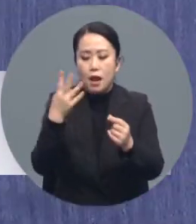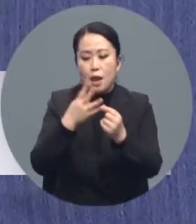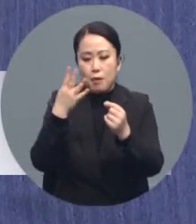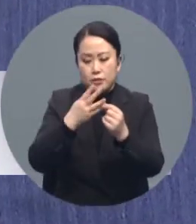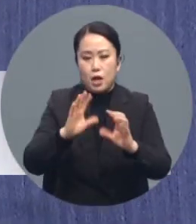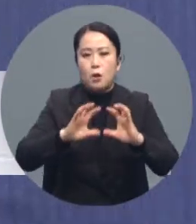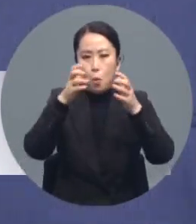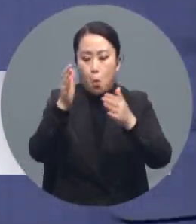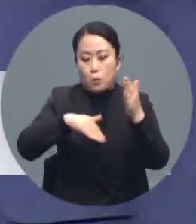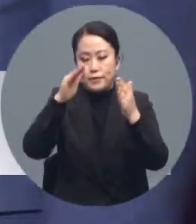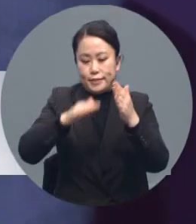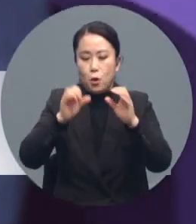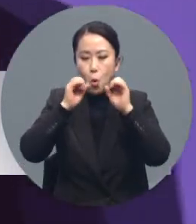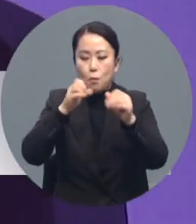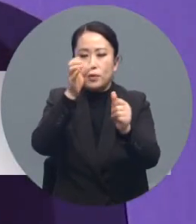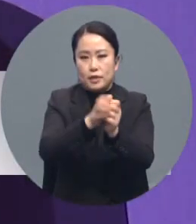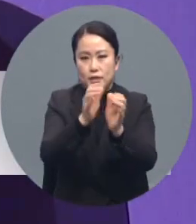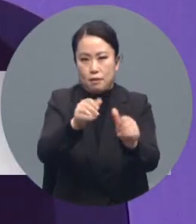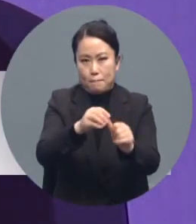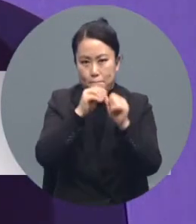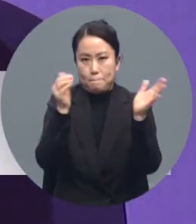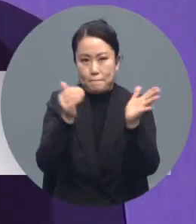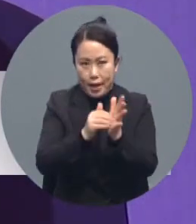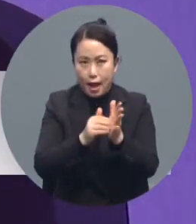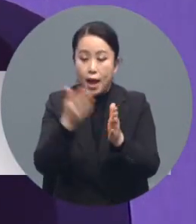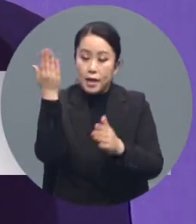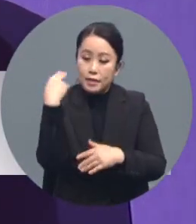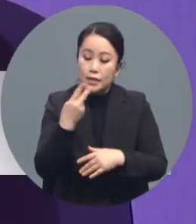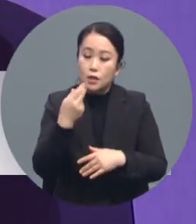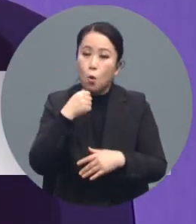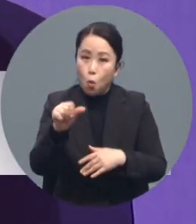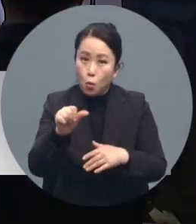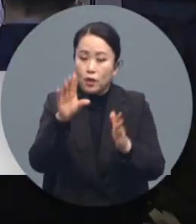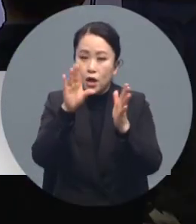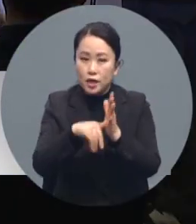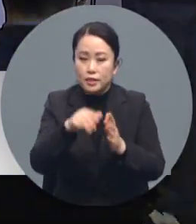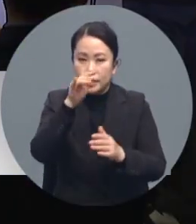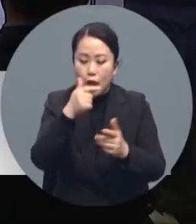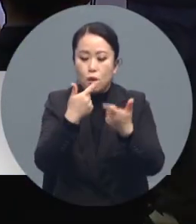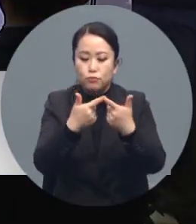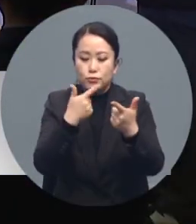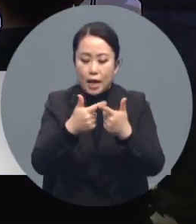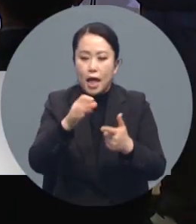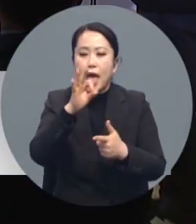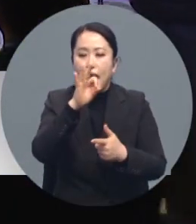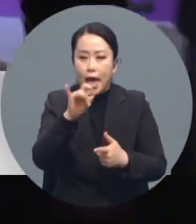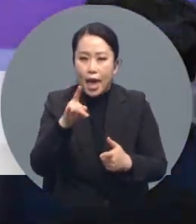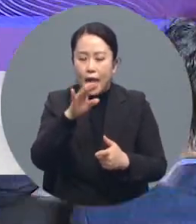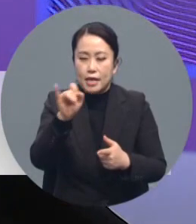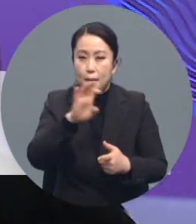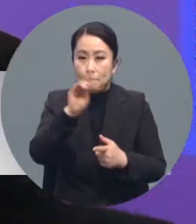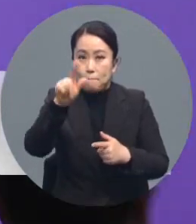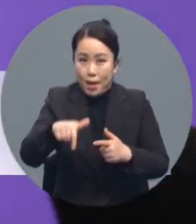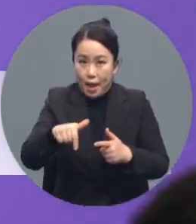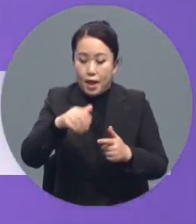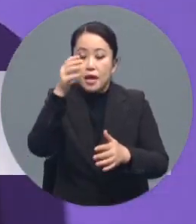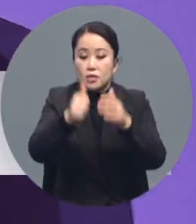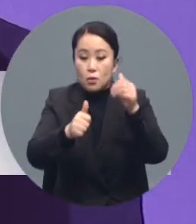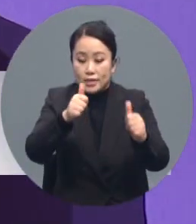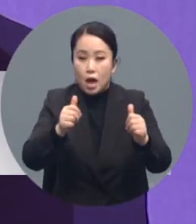홍보대사로 위촉했습니다. 조수미 씨는 지난 2005년 열린 부산 에이펙 정상회의의 성공 개최를 지원한